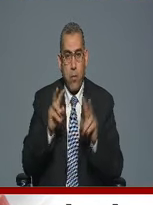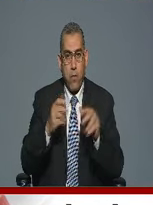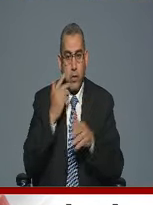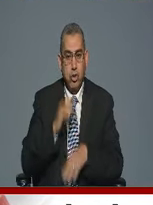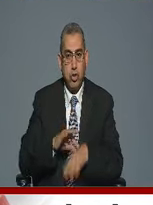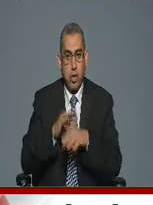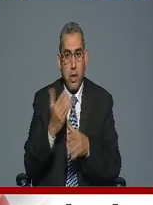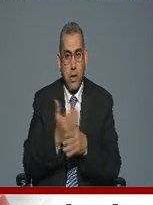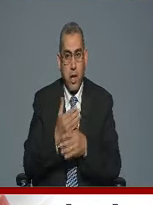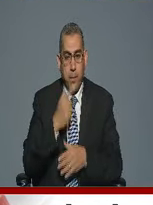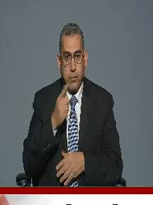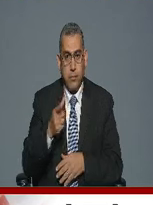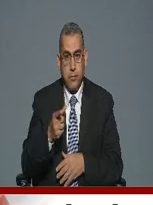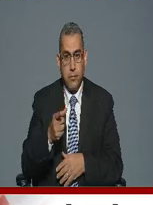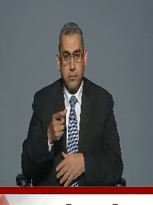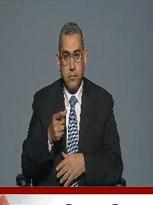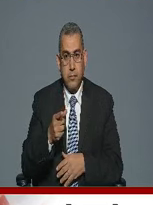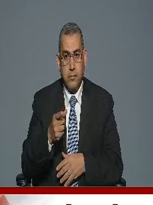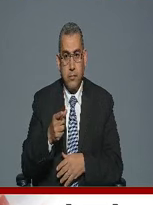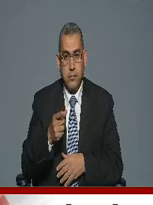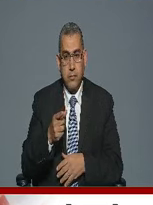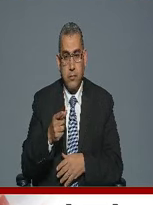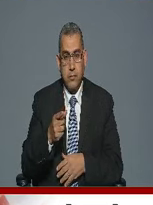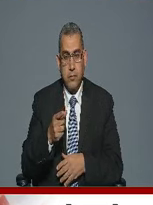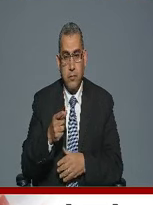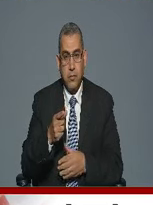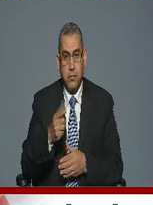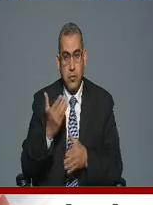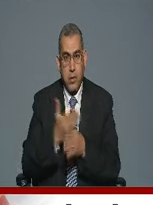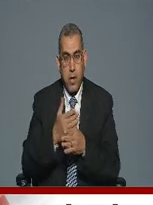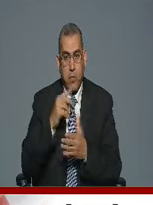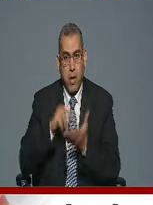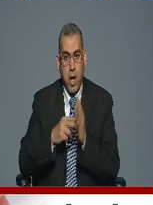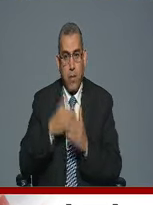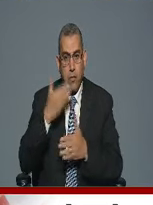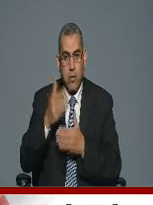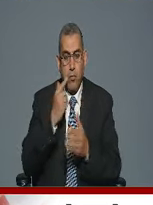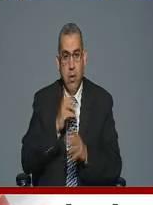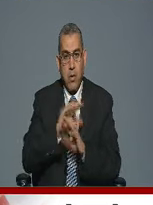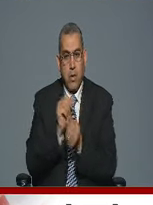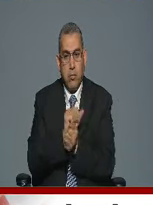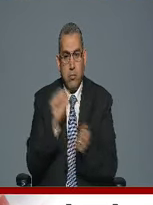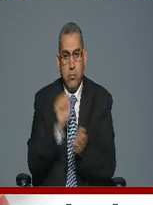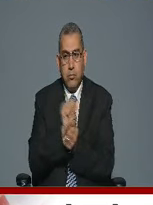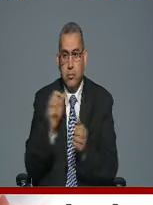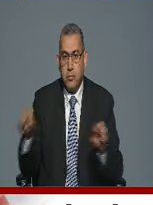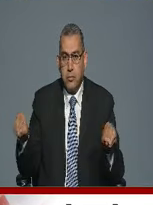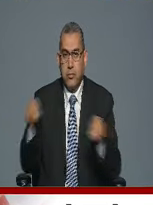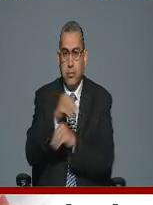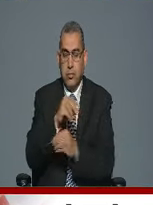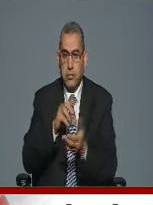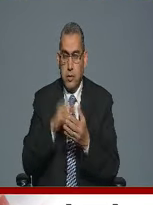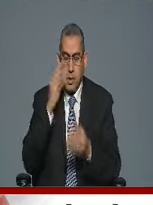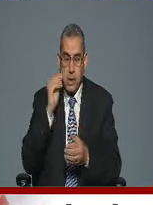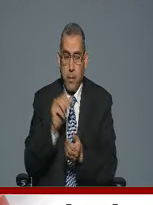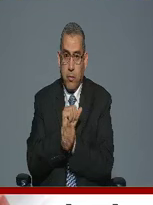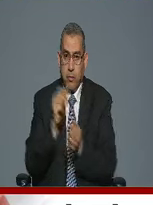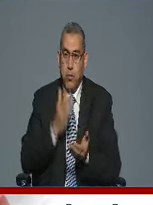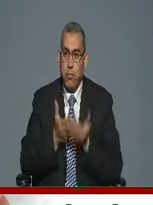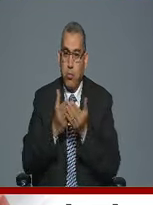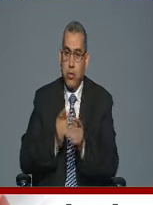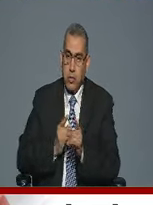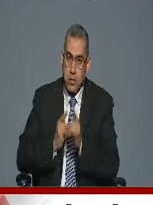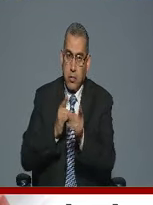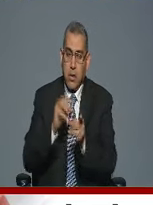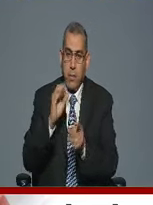أن يوقف الاعتداءات ويؤدي إلى إطلاق سراح رهائن وسماح بالمساعدات الإنسانية للدخول